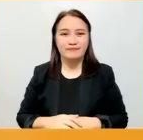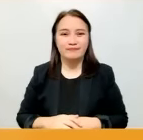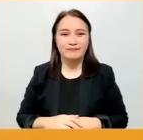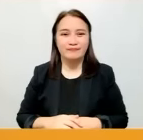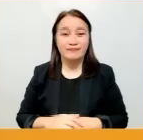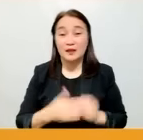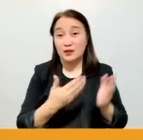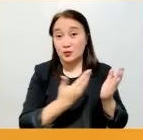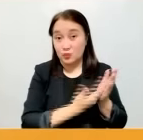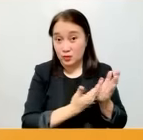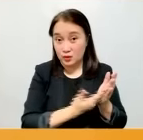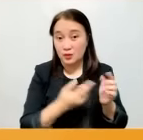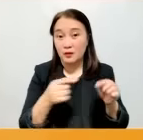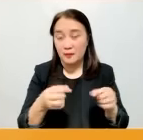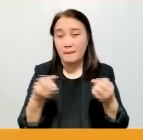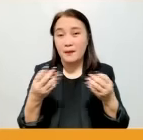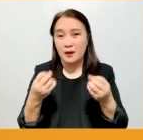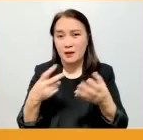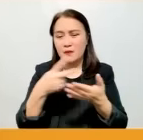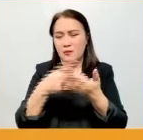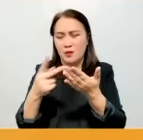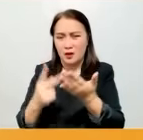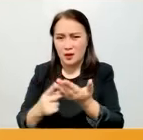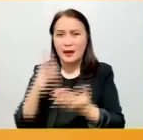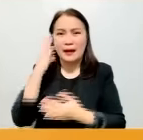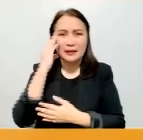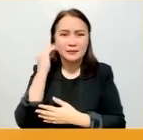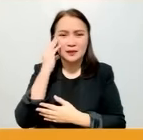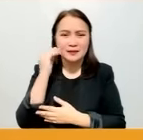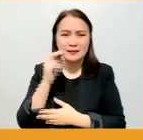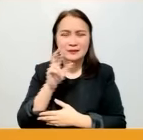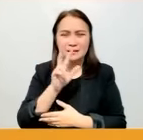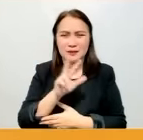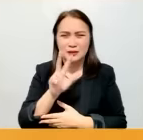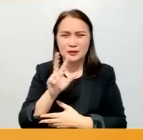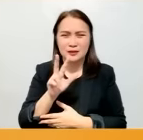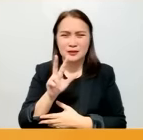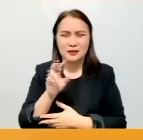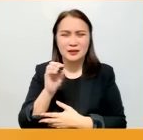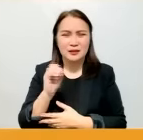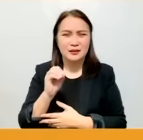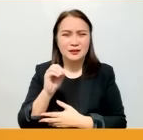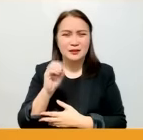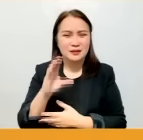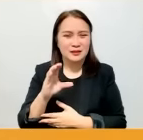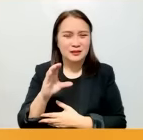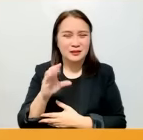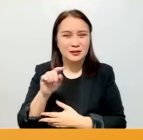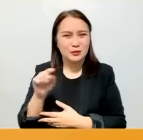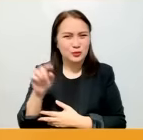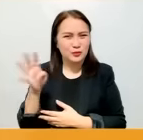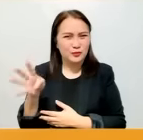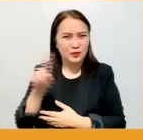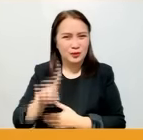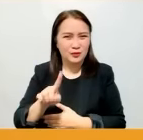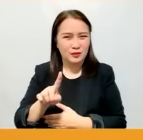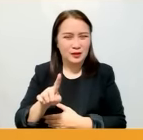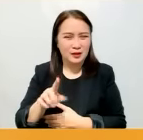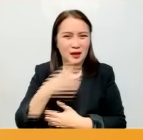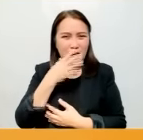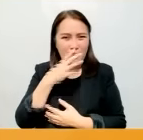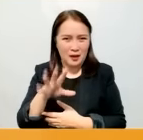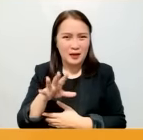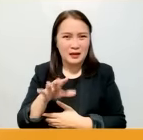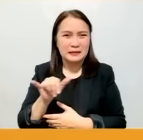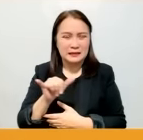Katunayan, maraming lugar sa bansa ang nakaranas ng 33 hanggang 41 degrees Celsius the heat index o damang init ng tao. Pasok